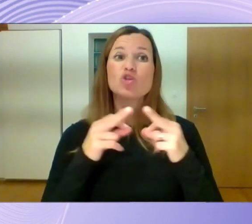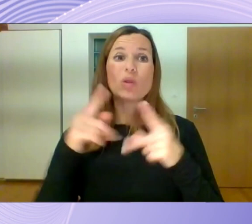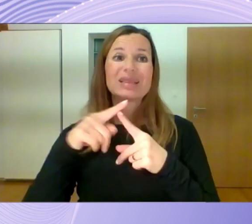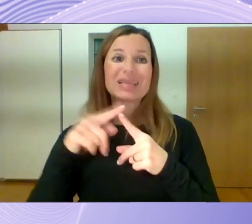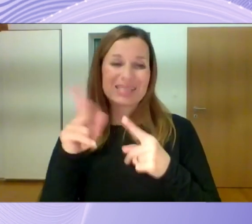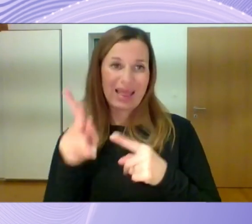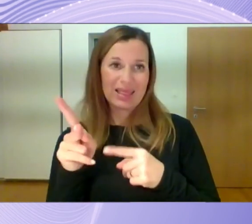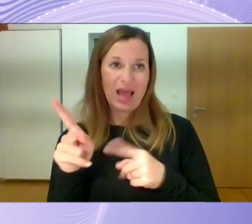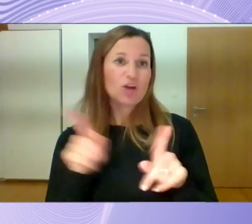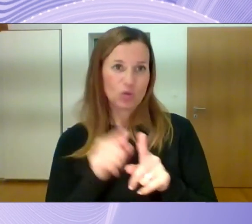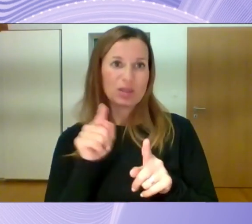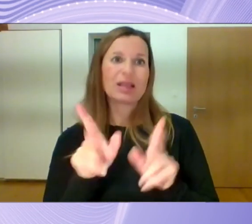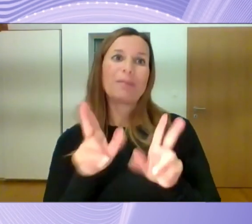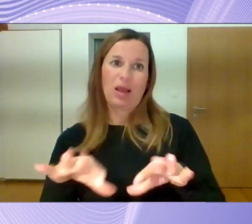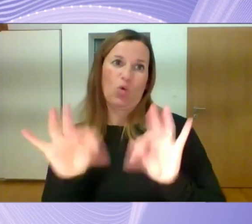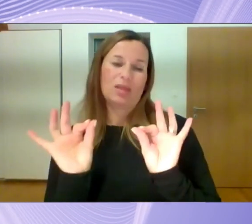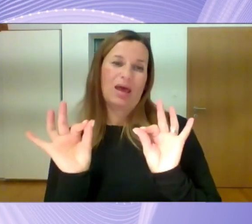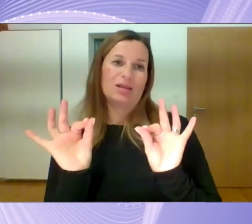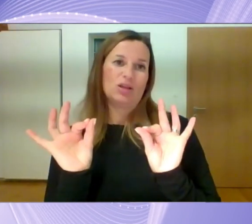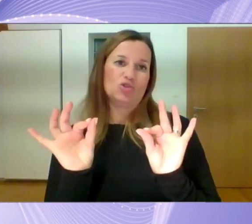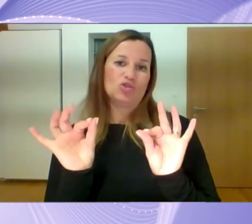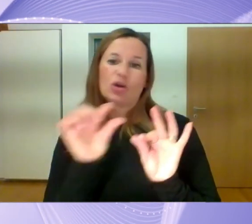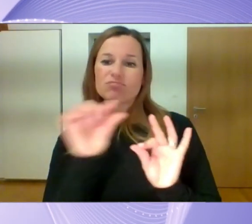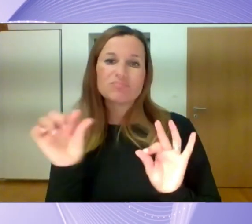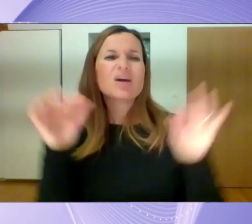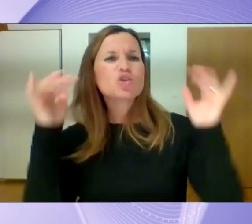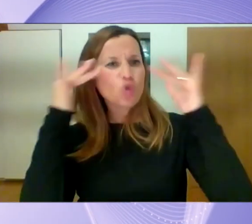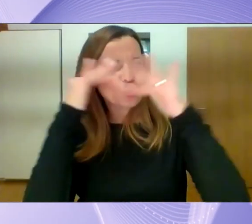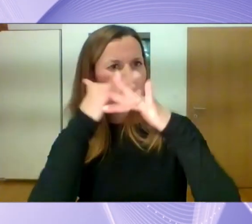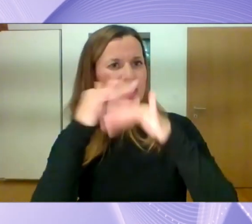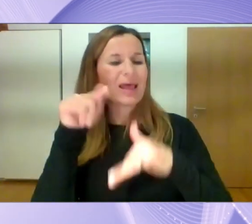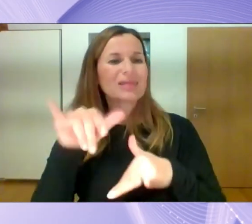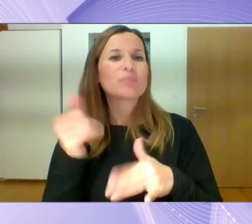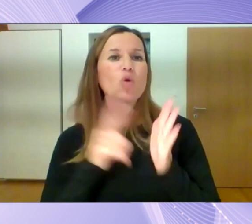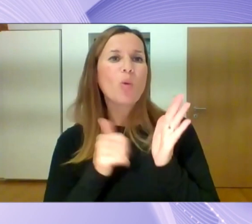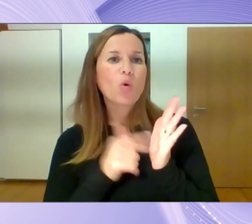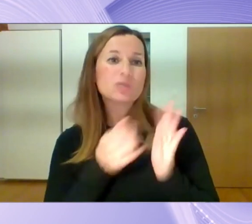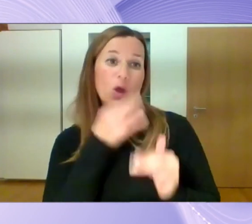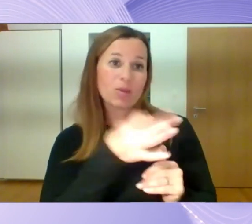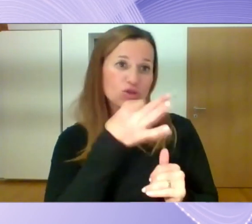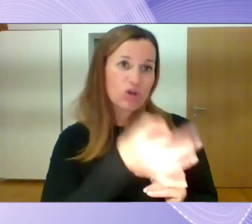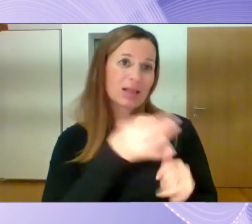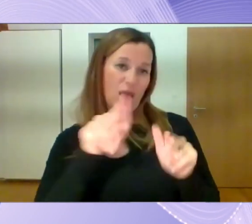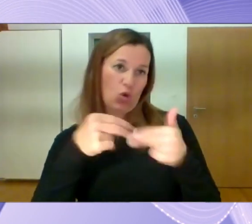Inštitut Antona Trstenjaka Sožitje, pogosta vprašanja in odgovori, pa boste našli